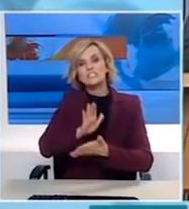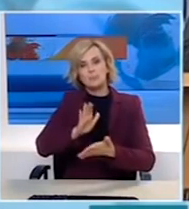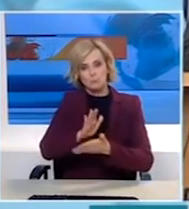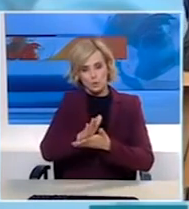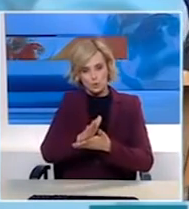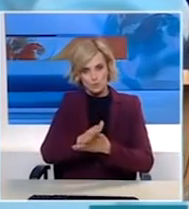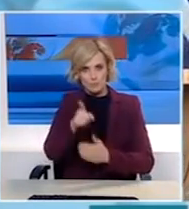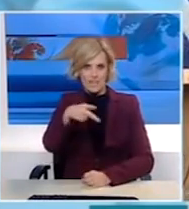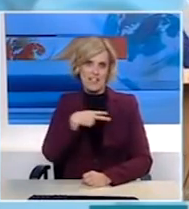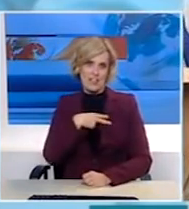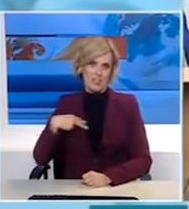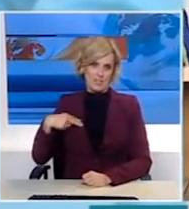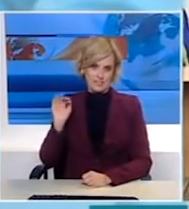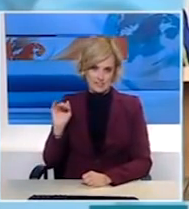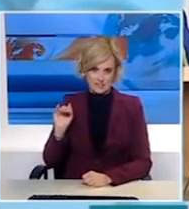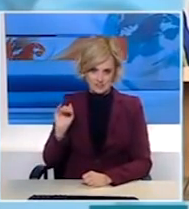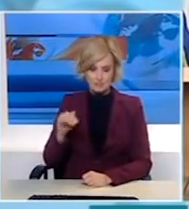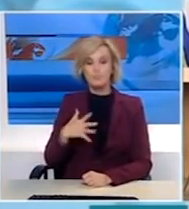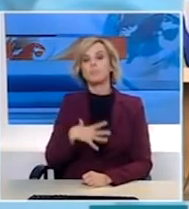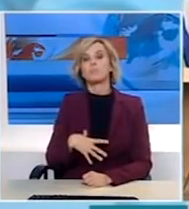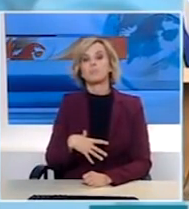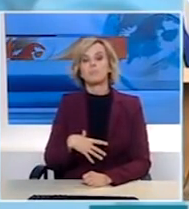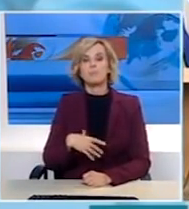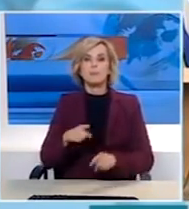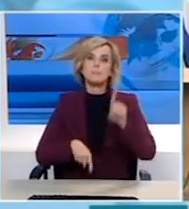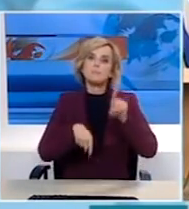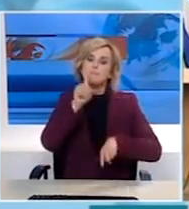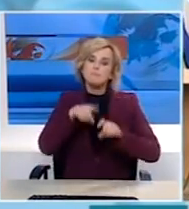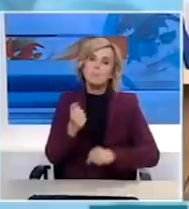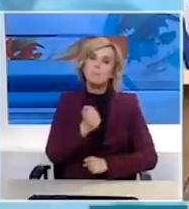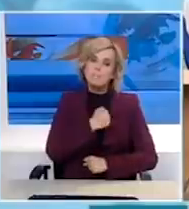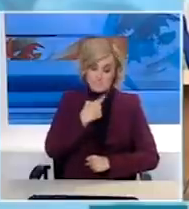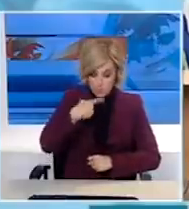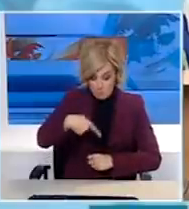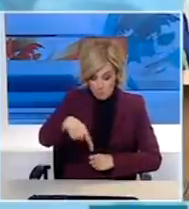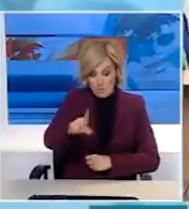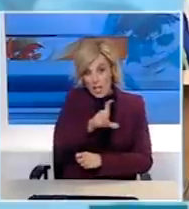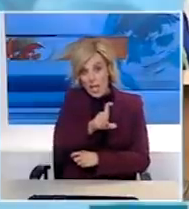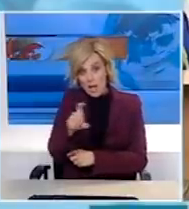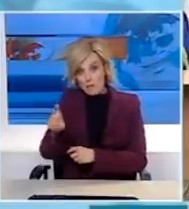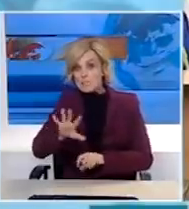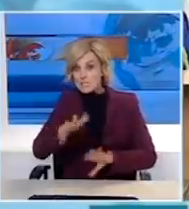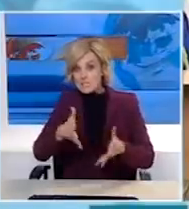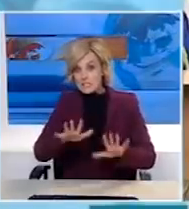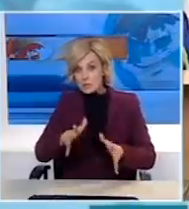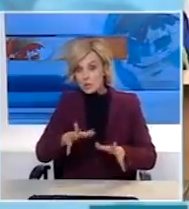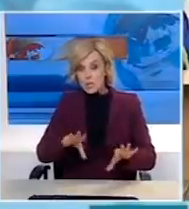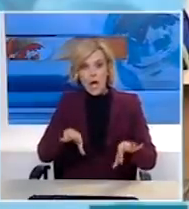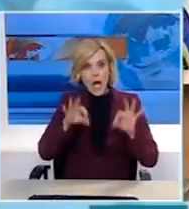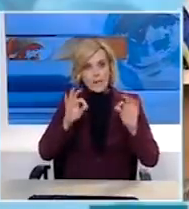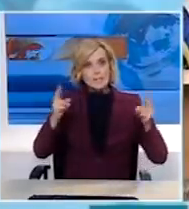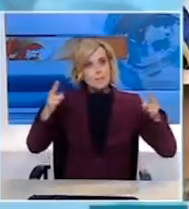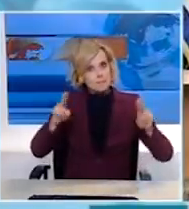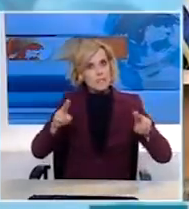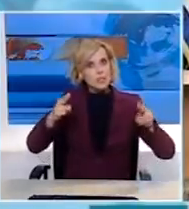ορισμένοι επιστήμονες και μέλη της Επιτροπής Εμπειρογνωμόνων εκτιμούν ότι ακόμα και μέσα σε αυτή την εβδομάδα μπορεί να ξεκινήσει να παρατηρείται